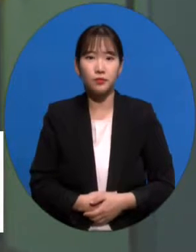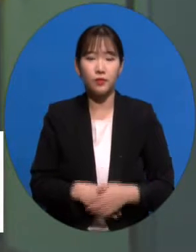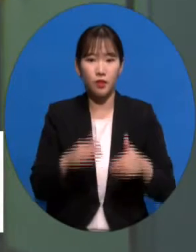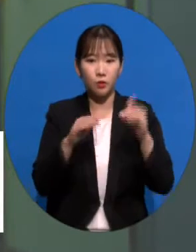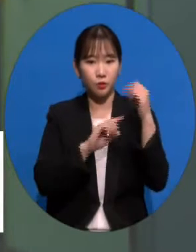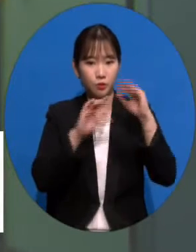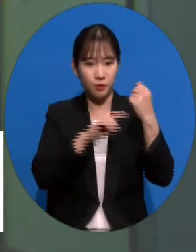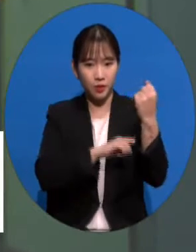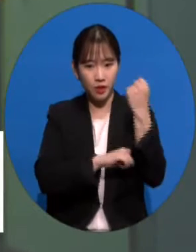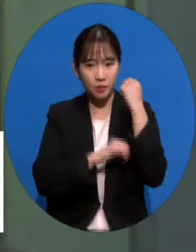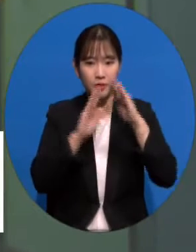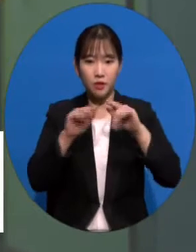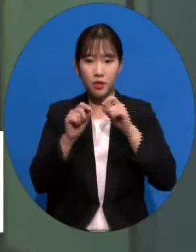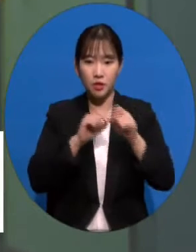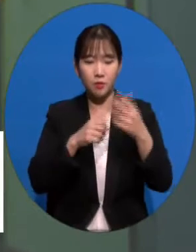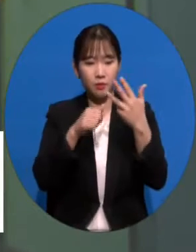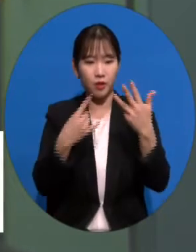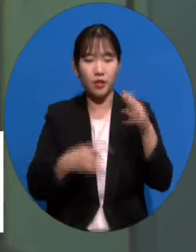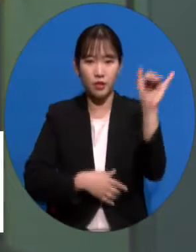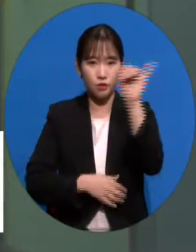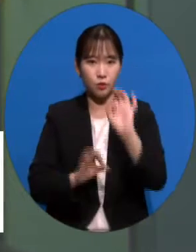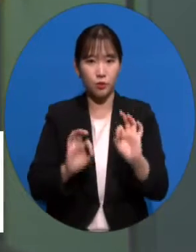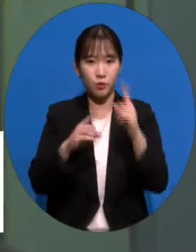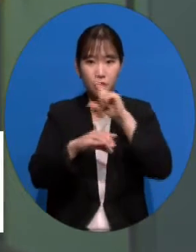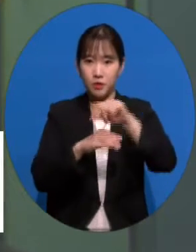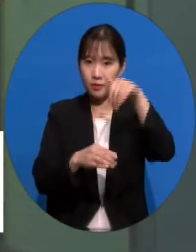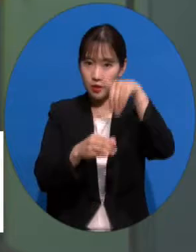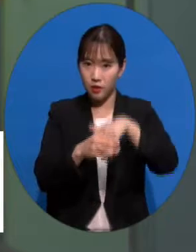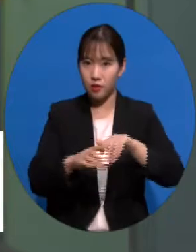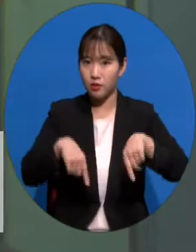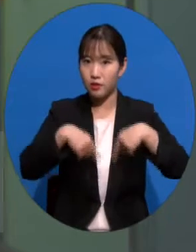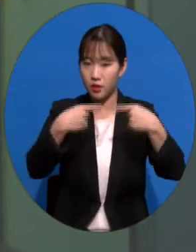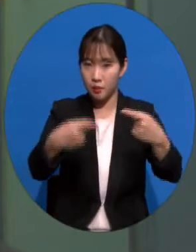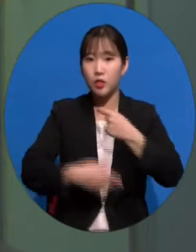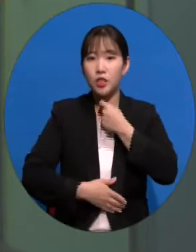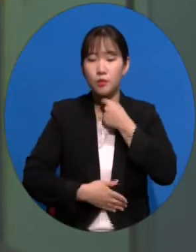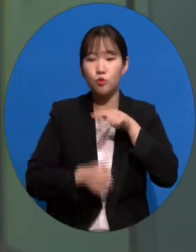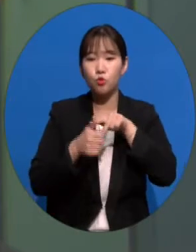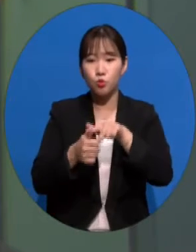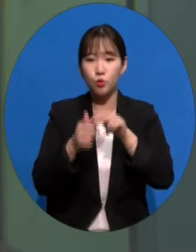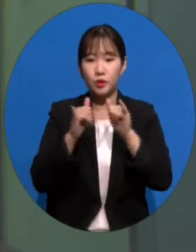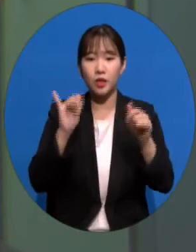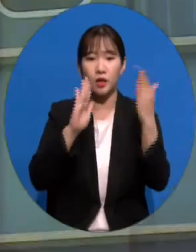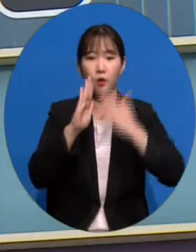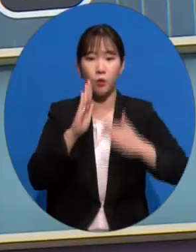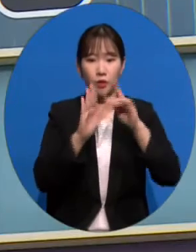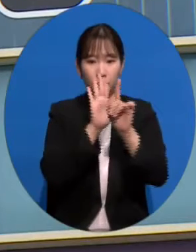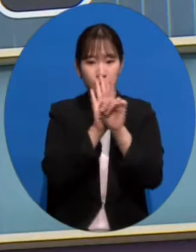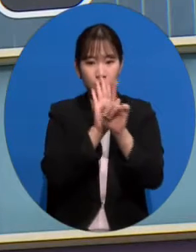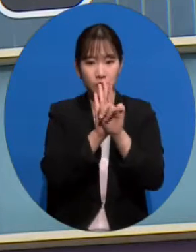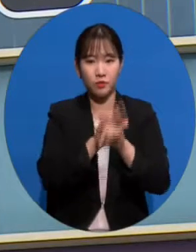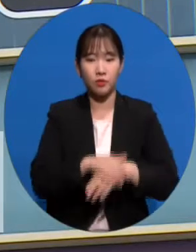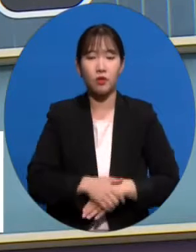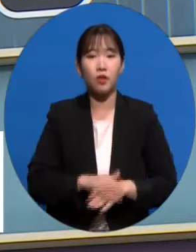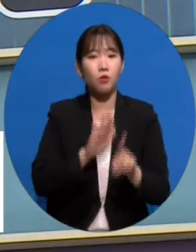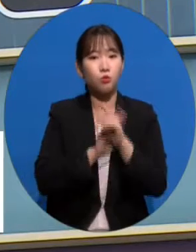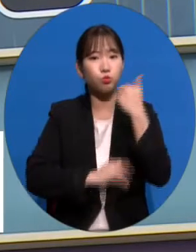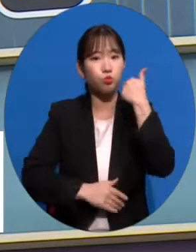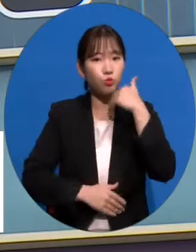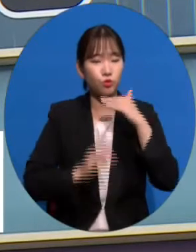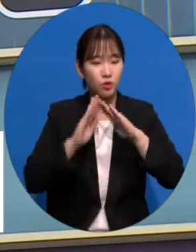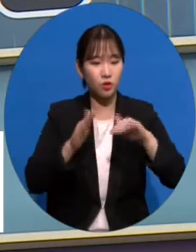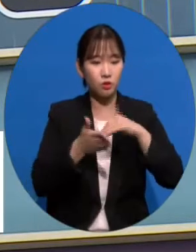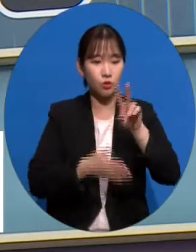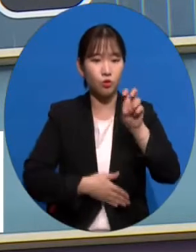국민의 힘 전남도당 에 처의 8월 전국 동시에 지방선거에 참여할 후보자를 공개 모집합니다 공모 대상은